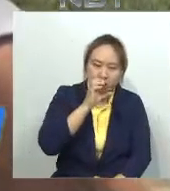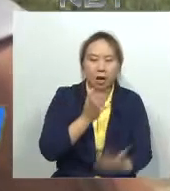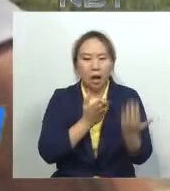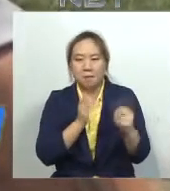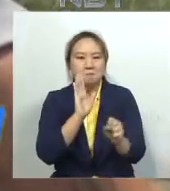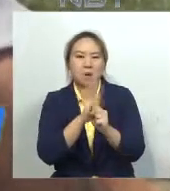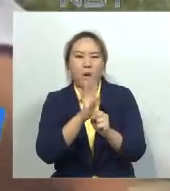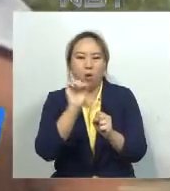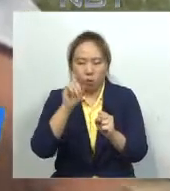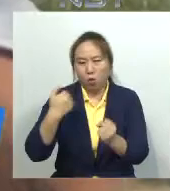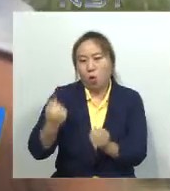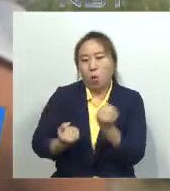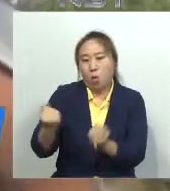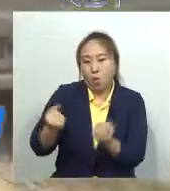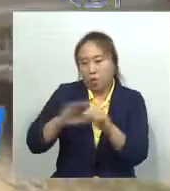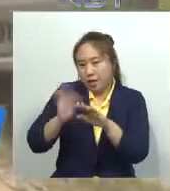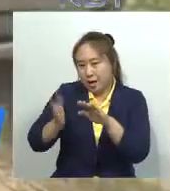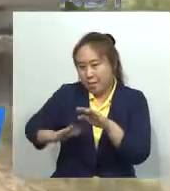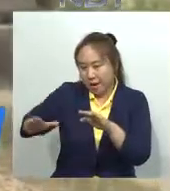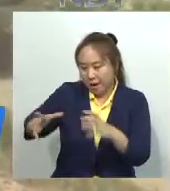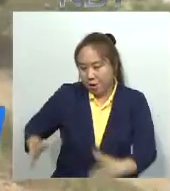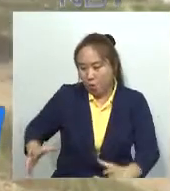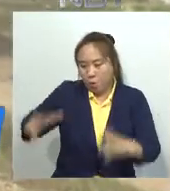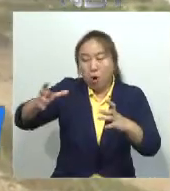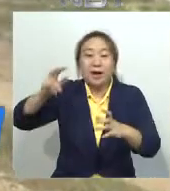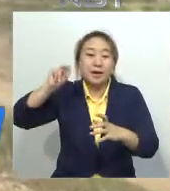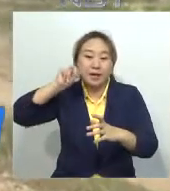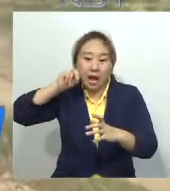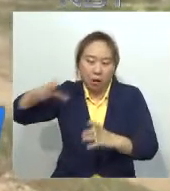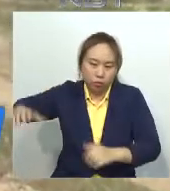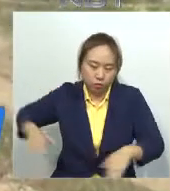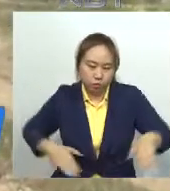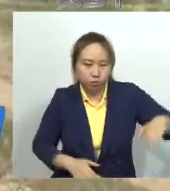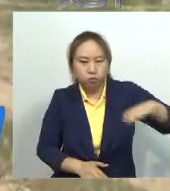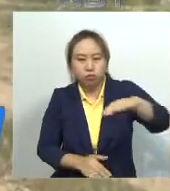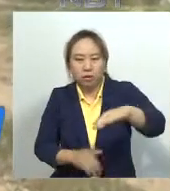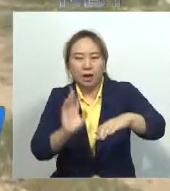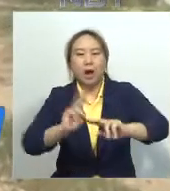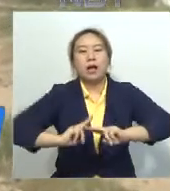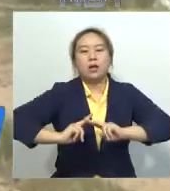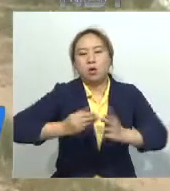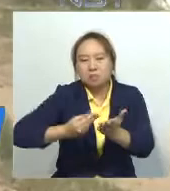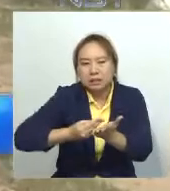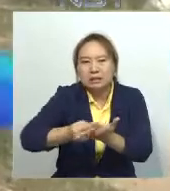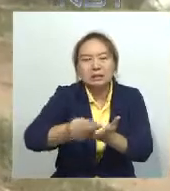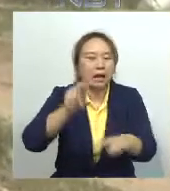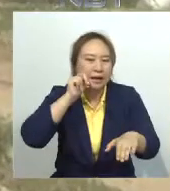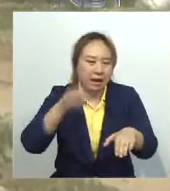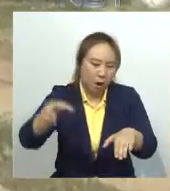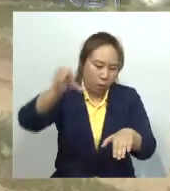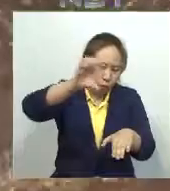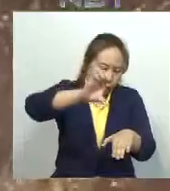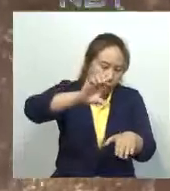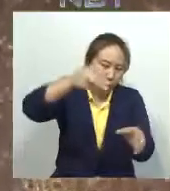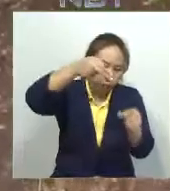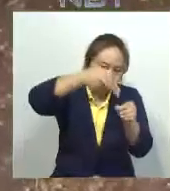องนำรถกระบะอย่างที่เห็นเนี่ยนะครับมาบรรทุกถังน้ำขนาด 1,000 ลิตรไปซื้อน้ำประปาจากเอกชนนะครับที่อยู่ห่างจากบ้านเนี่ยไป3